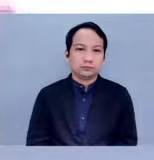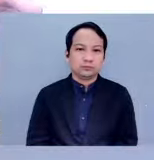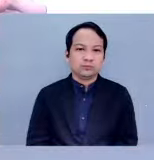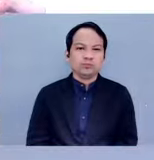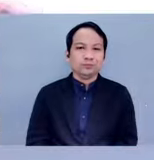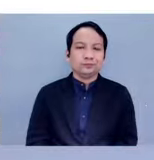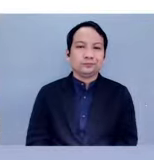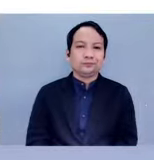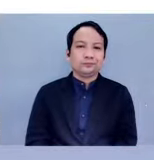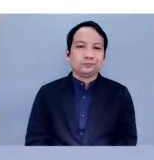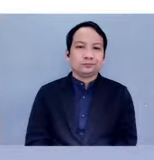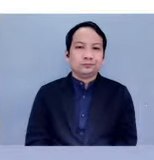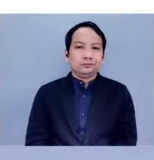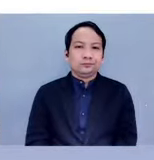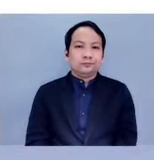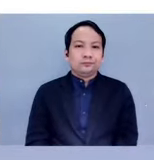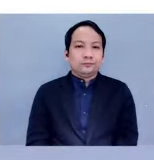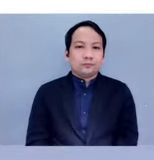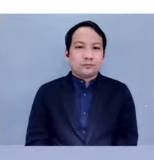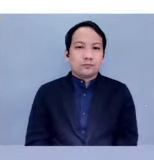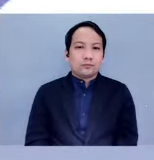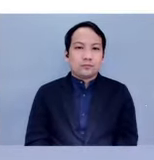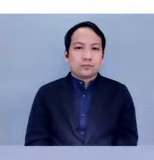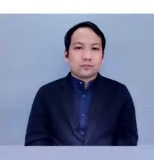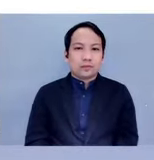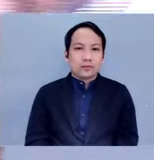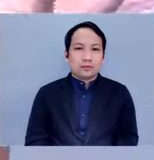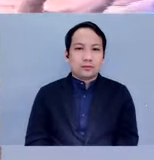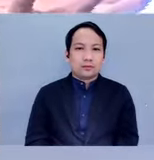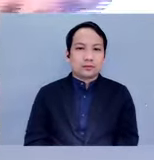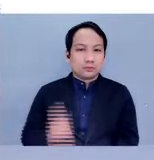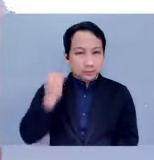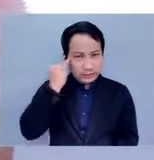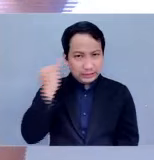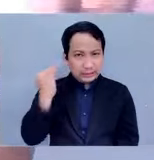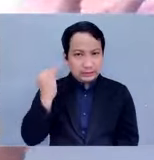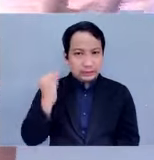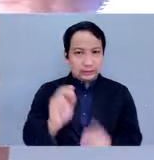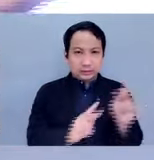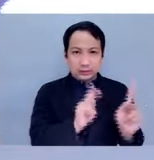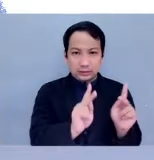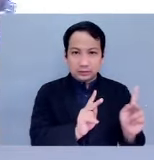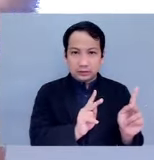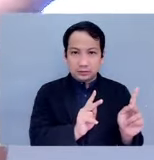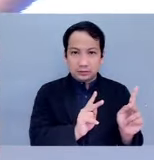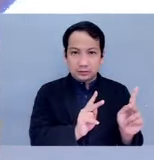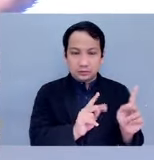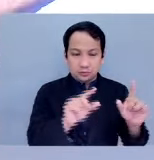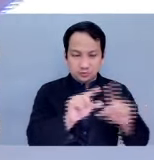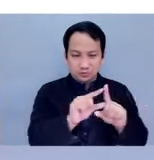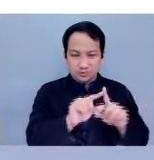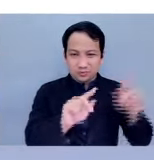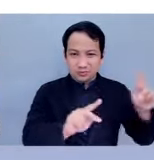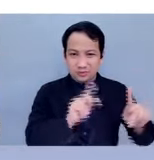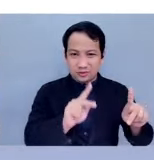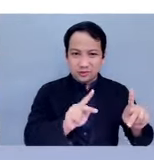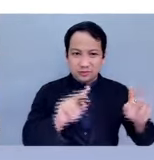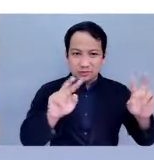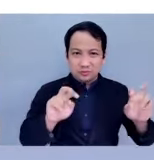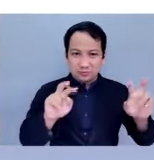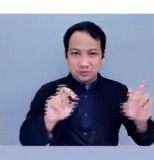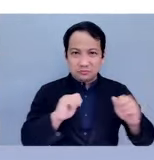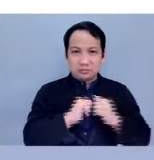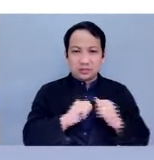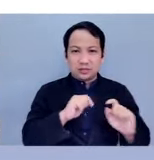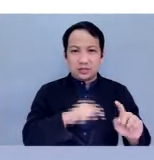sa sinabi ni Mama Dems. Yung idea nga ng people pleasing. People, I mean, yun yung unang salita doon sa term na yun. Ibig sabihin,